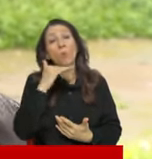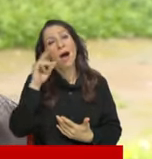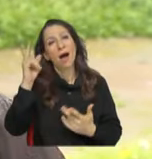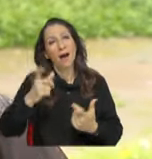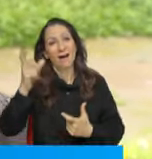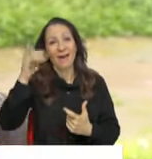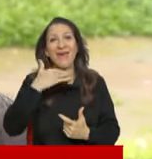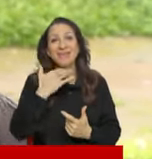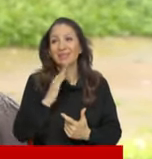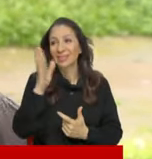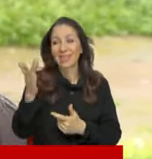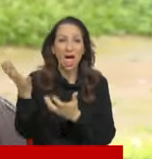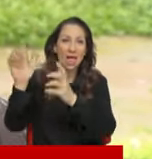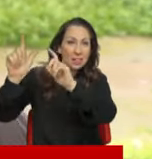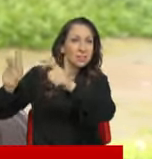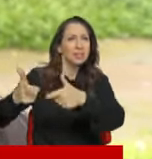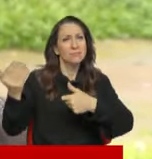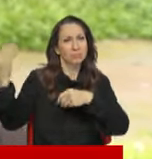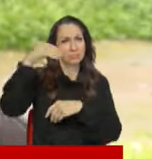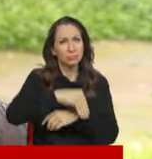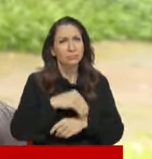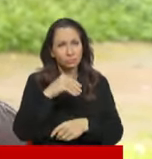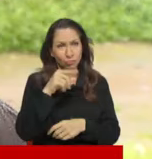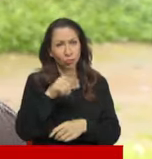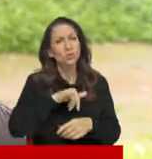ucuz et fiyatlarından faydalanmak için bu